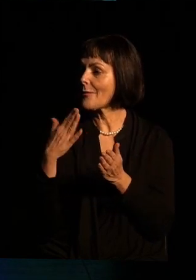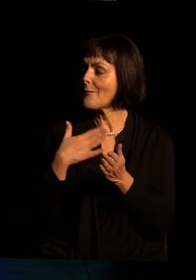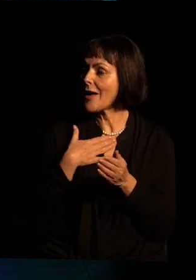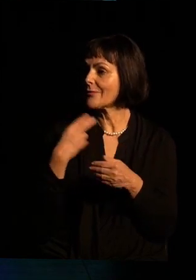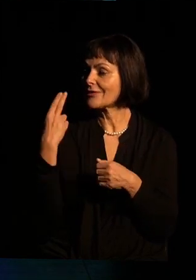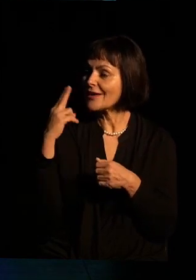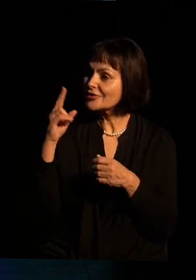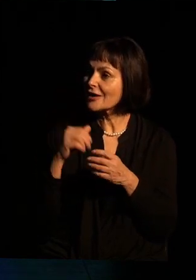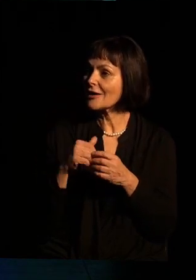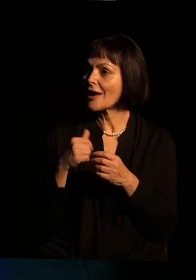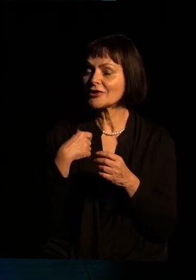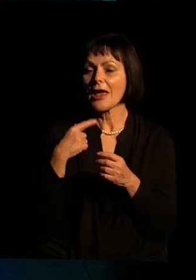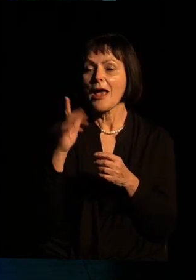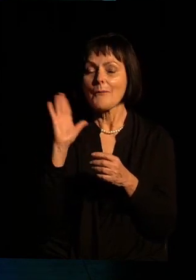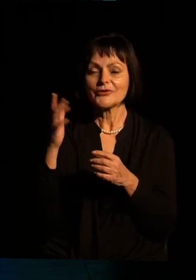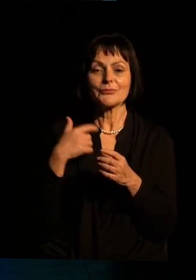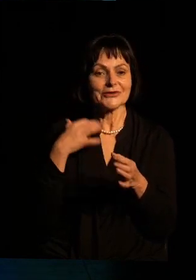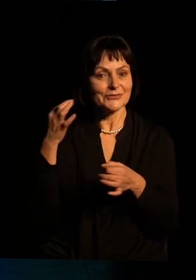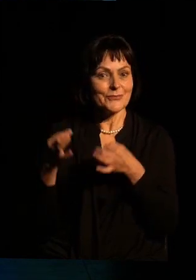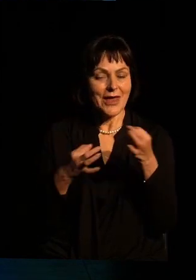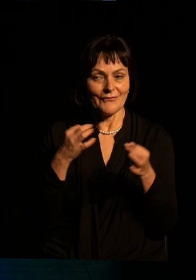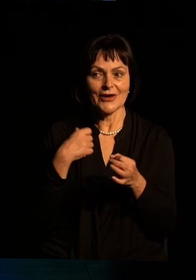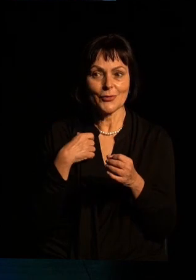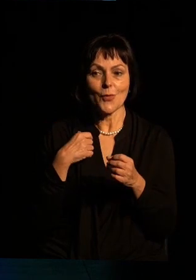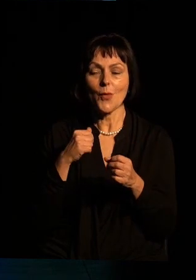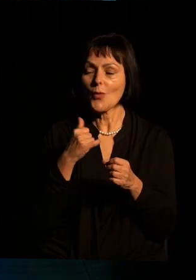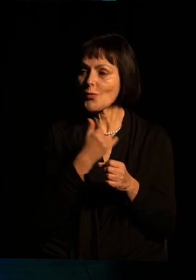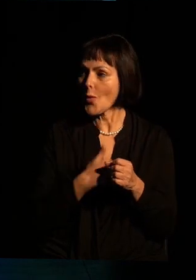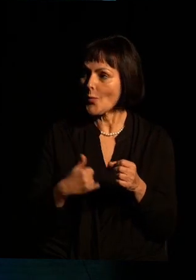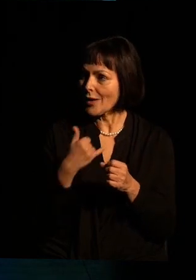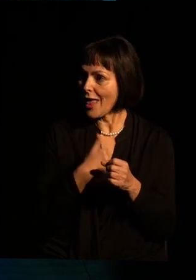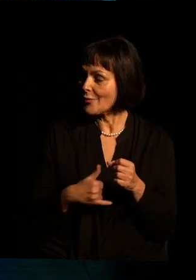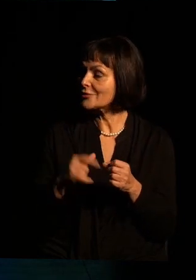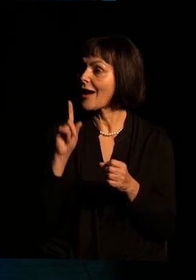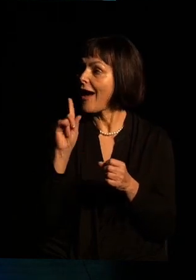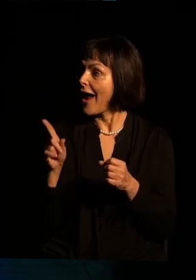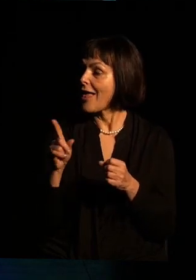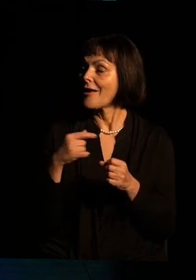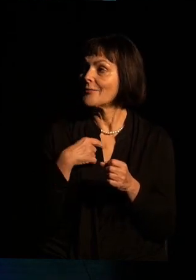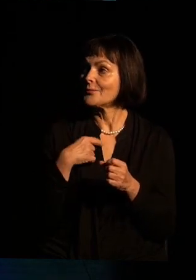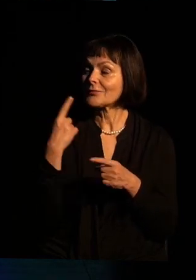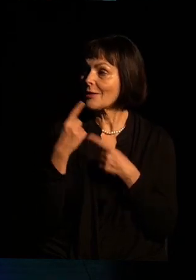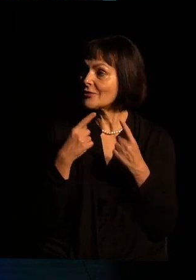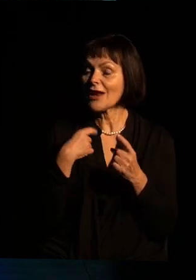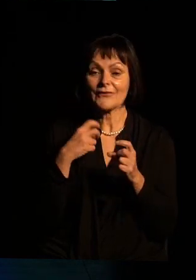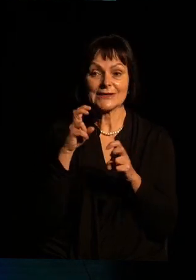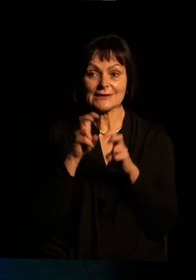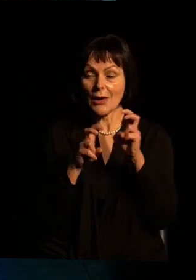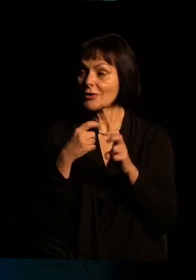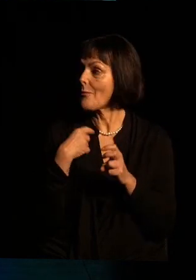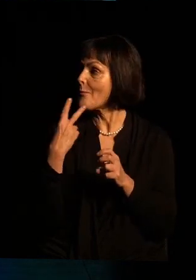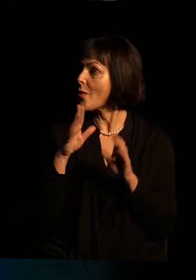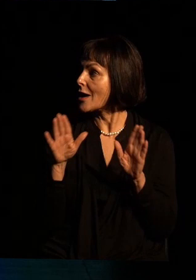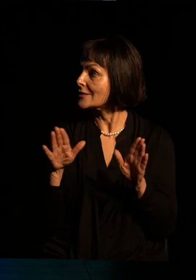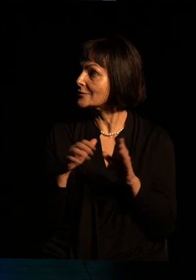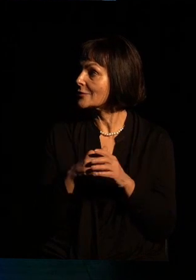jest z Państwem wokalnie uczcimy tę rocznicę. Natomiast no, tutaj właśnie Rysiek gdzieś w skałkach im pokazuje, to był